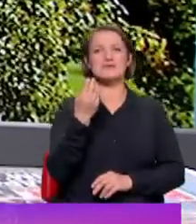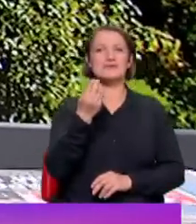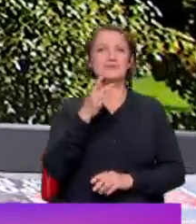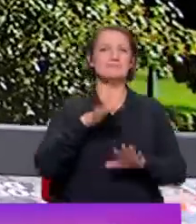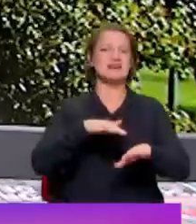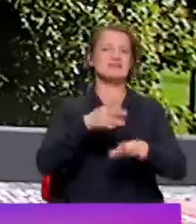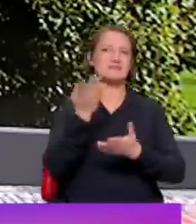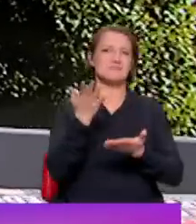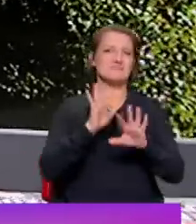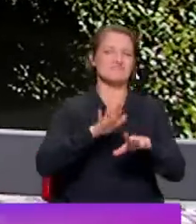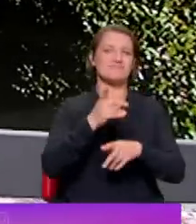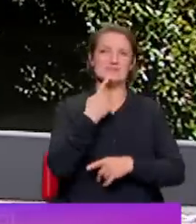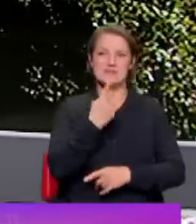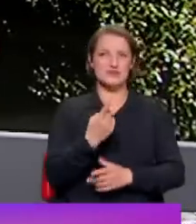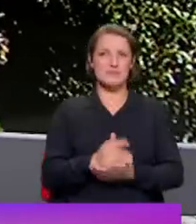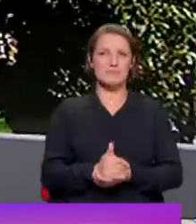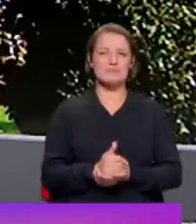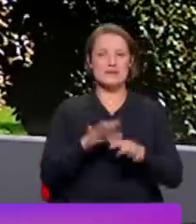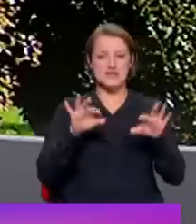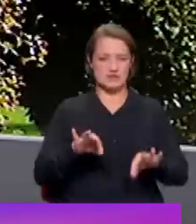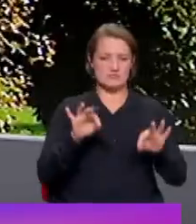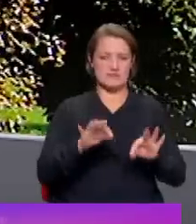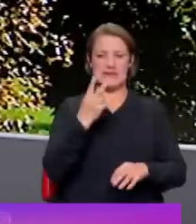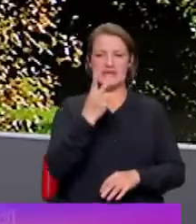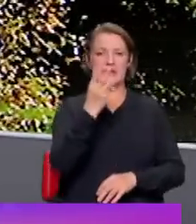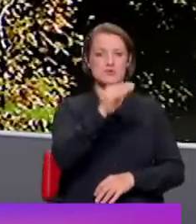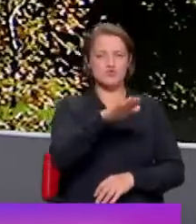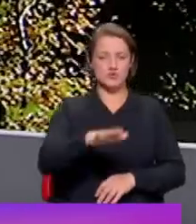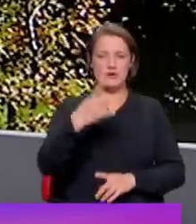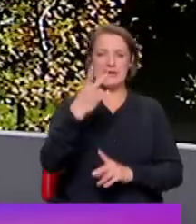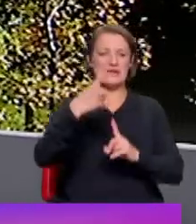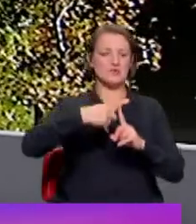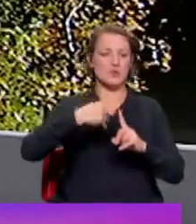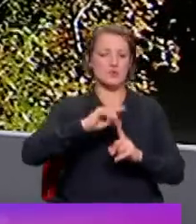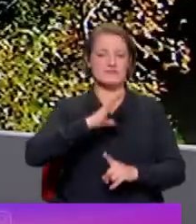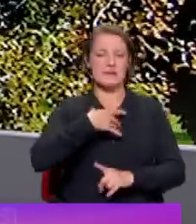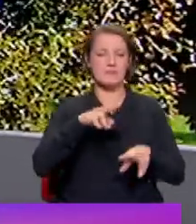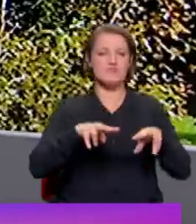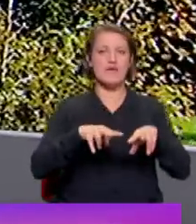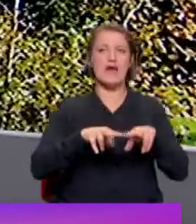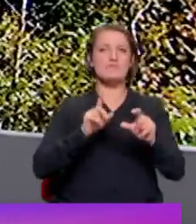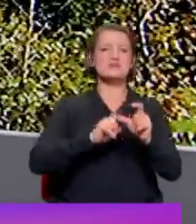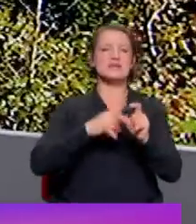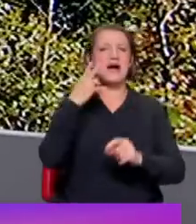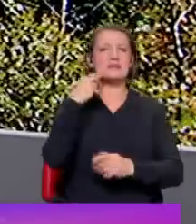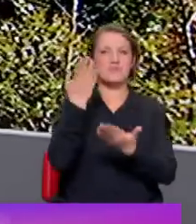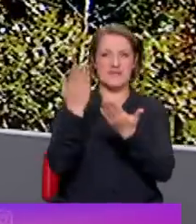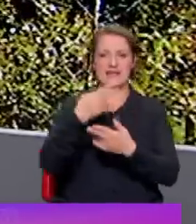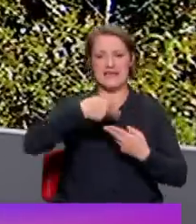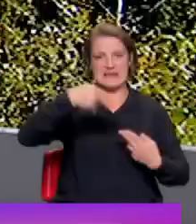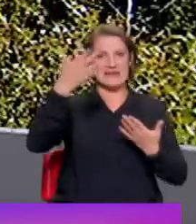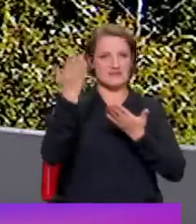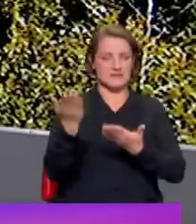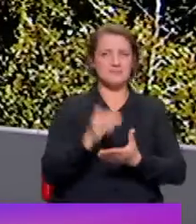Demeden geçemeyeceğim Şimdi ise iki çocuk ve iki torun sahibi Mükerrem Çalık hanımefendinin hikayesine